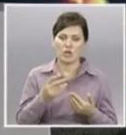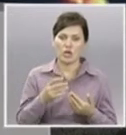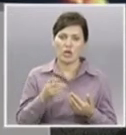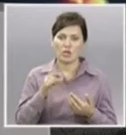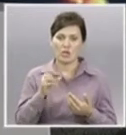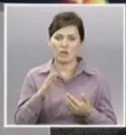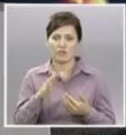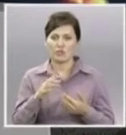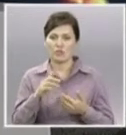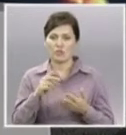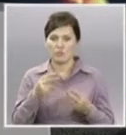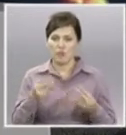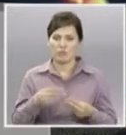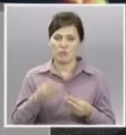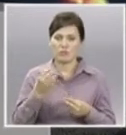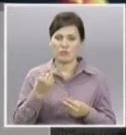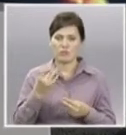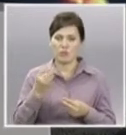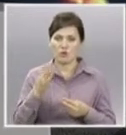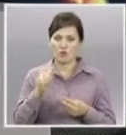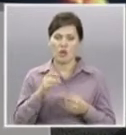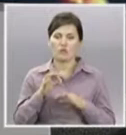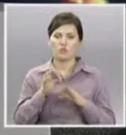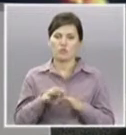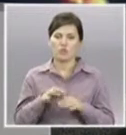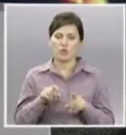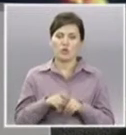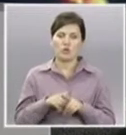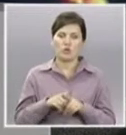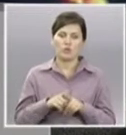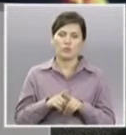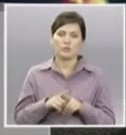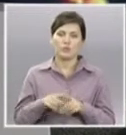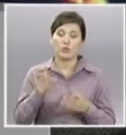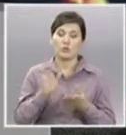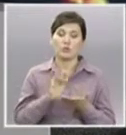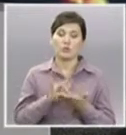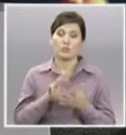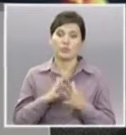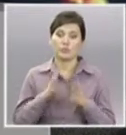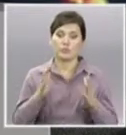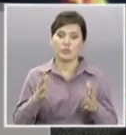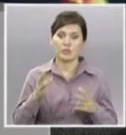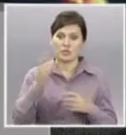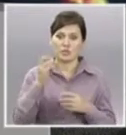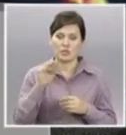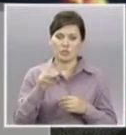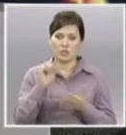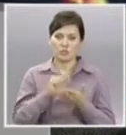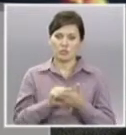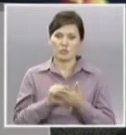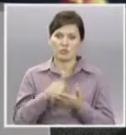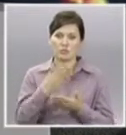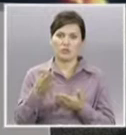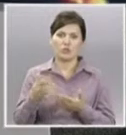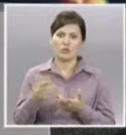И оцифровка у нас идет, сейчас у нас в городе более 300 тысяч документов, мы